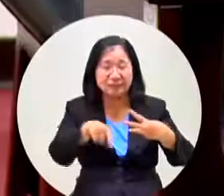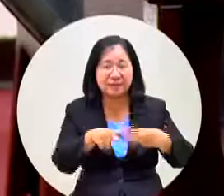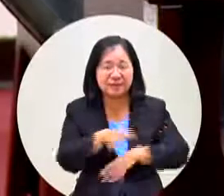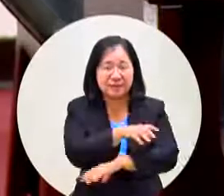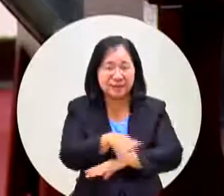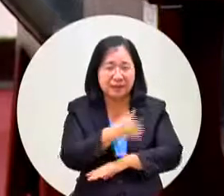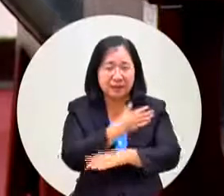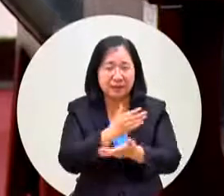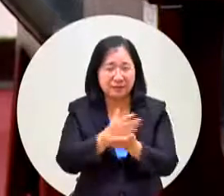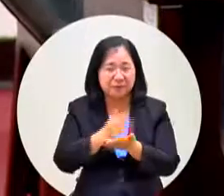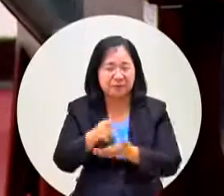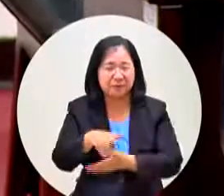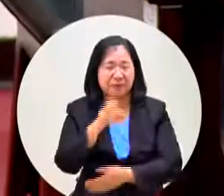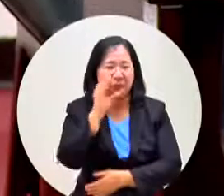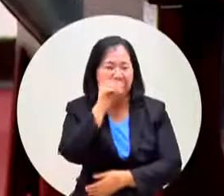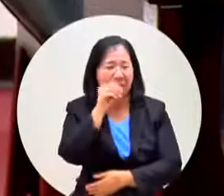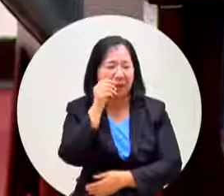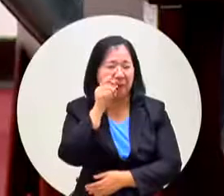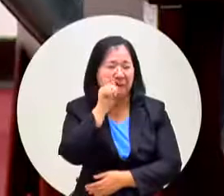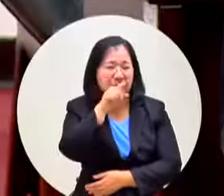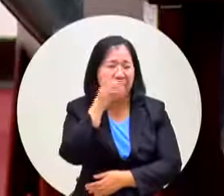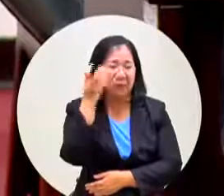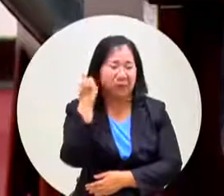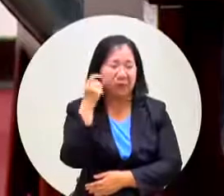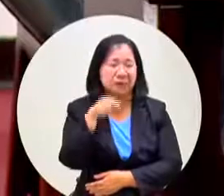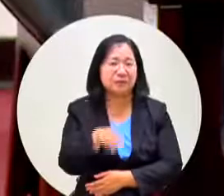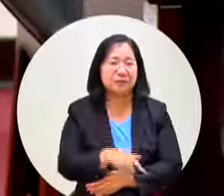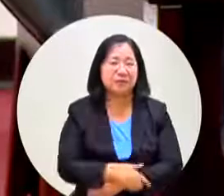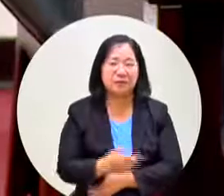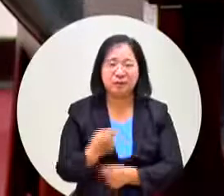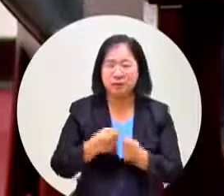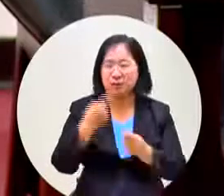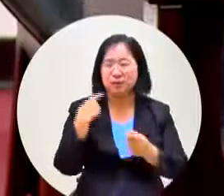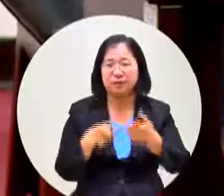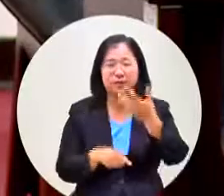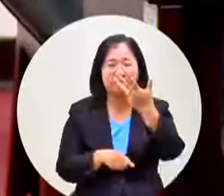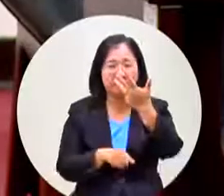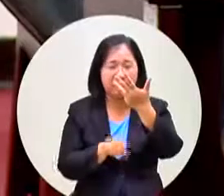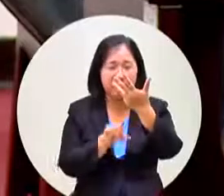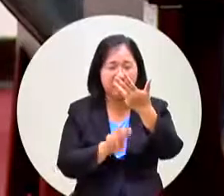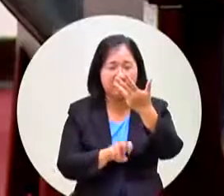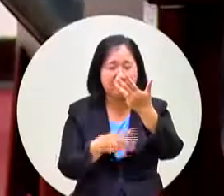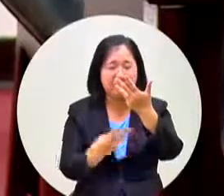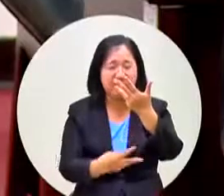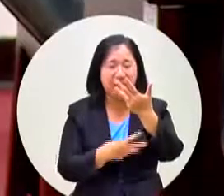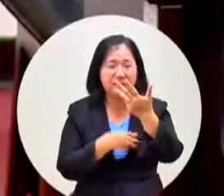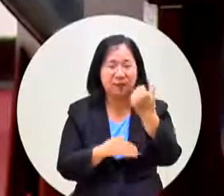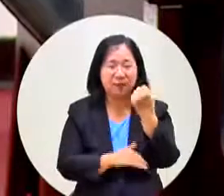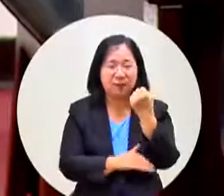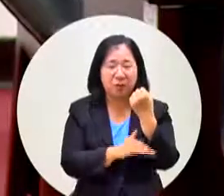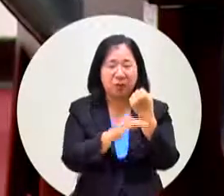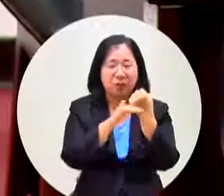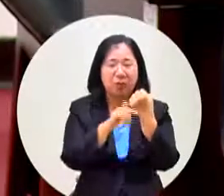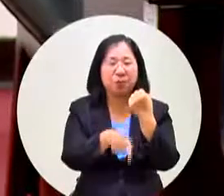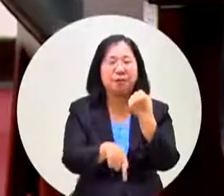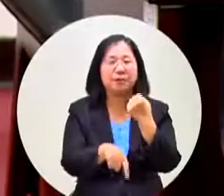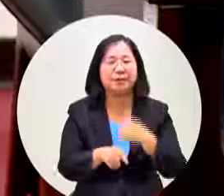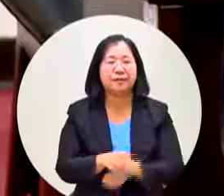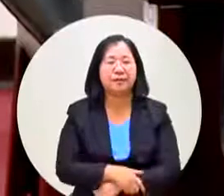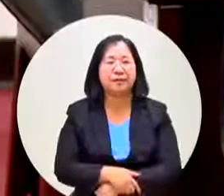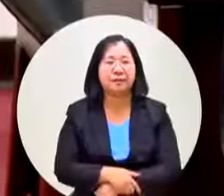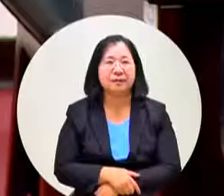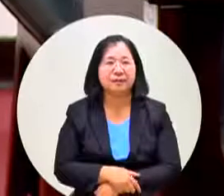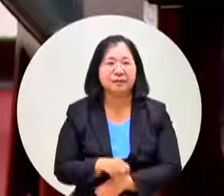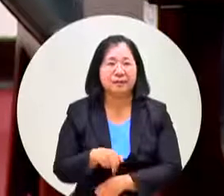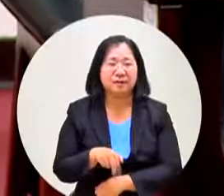啊，把加请咱副市长费心一下吼，啊，咱下面请咱水利局吼，咱林门